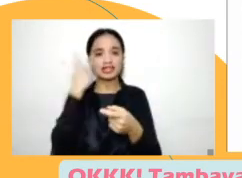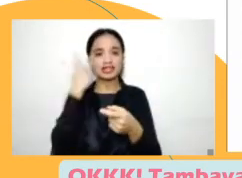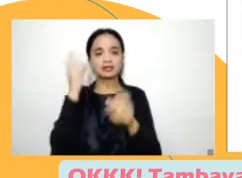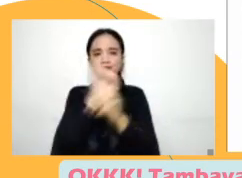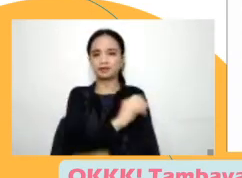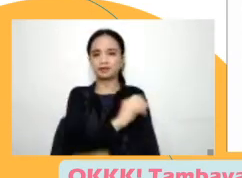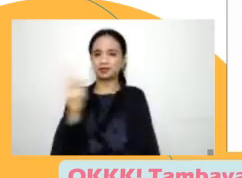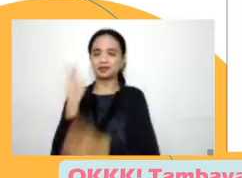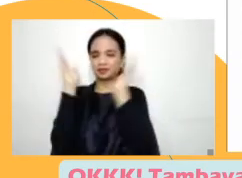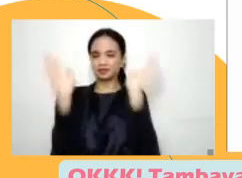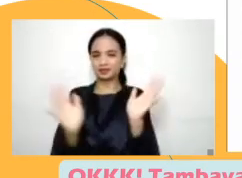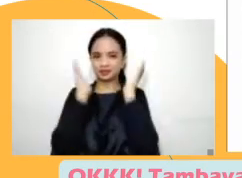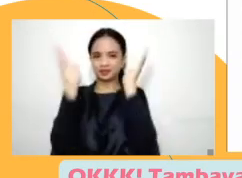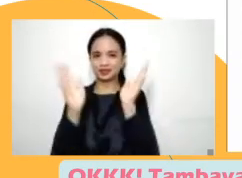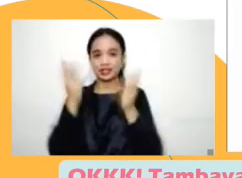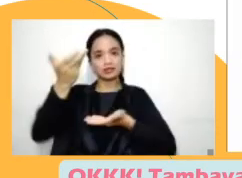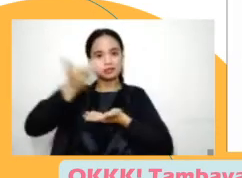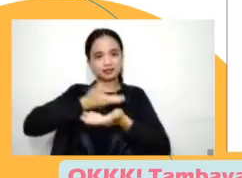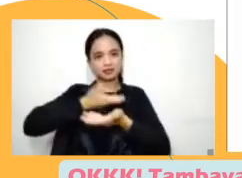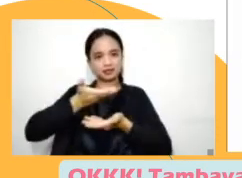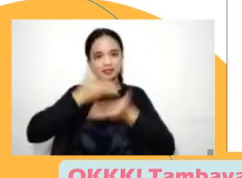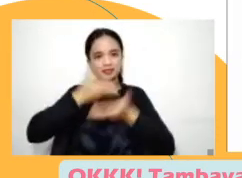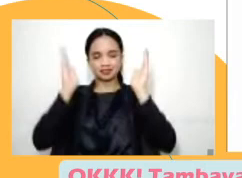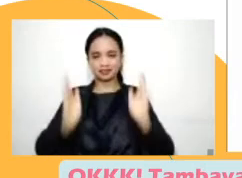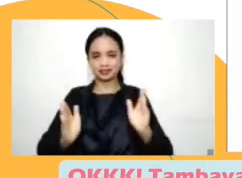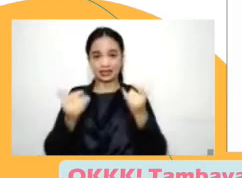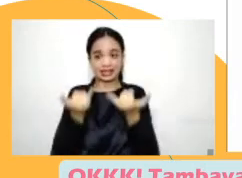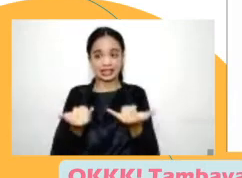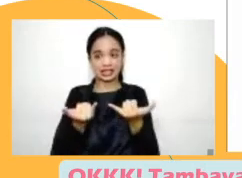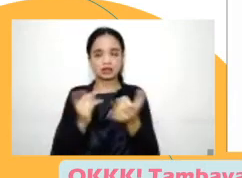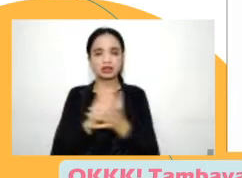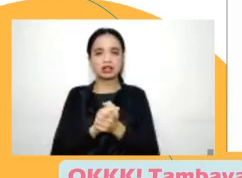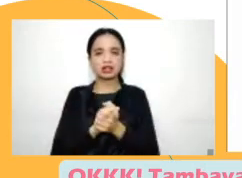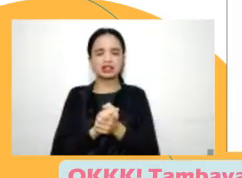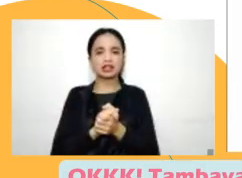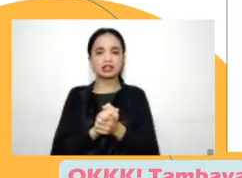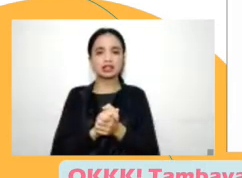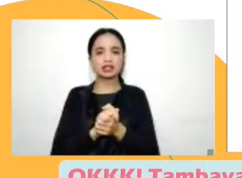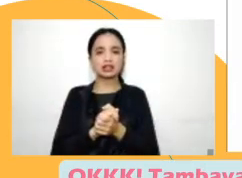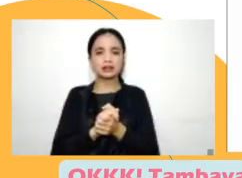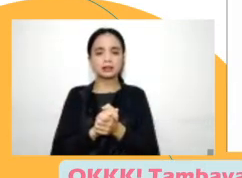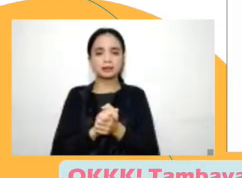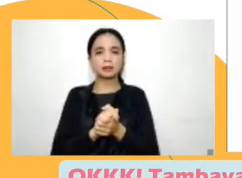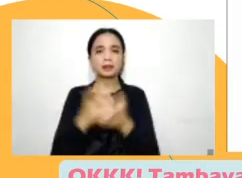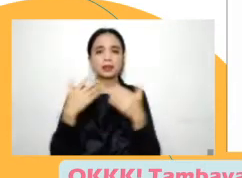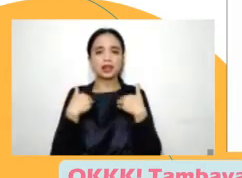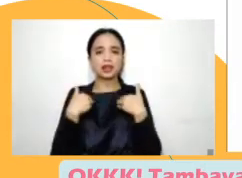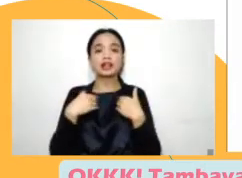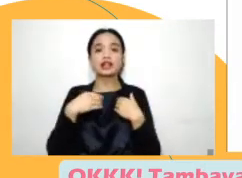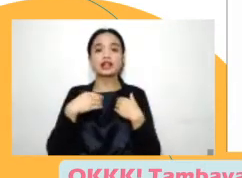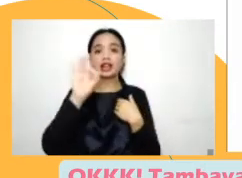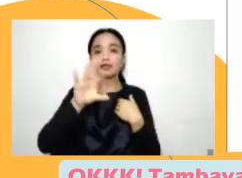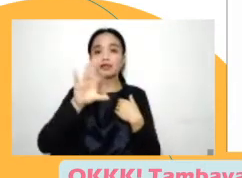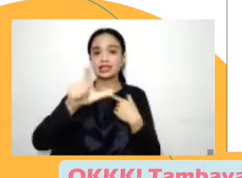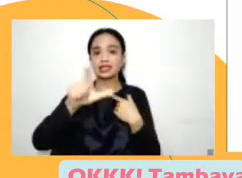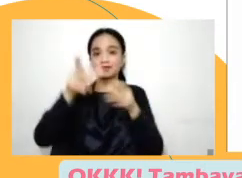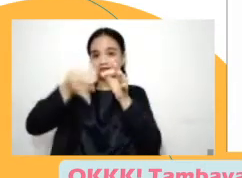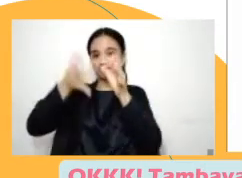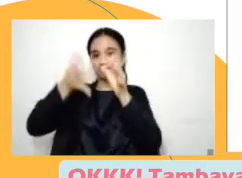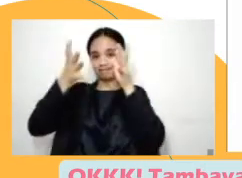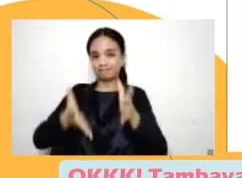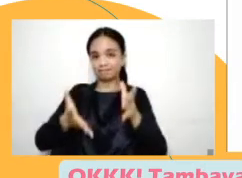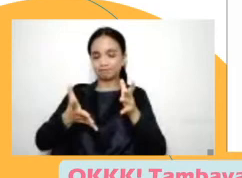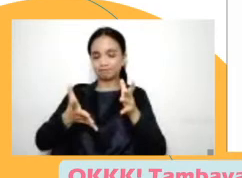Tambayan, ng ating mga facilitators para sa araw na ito, ang tech team, ang ating FSL interpreter, ang